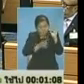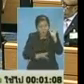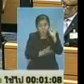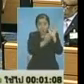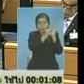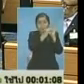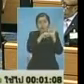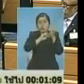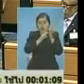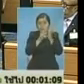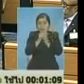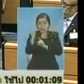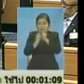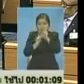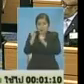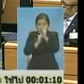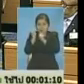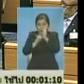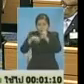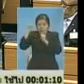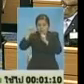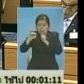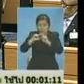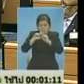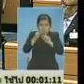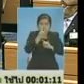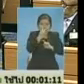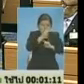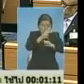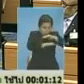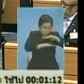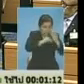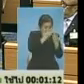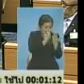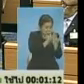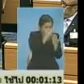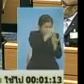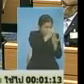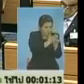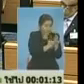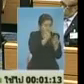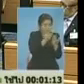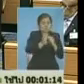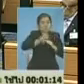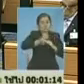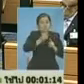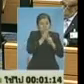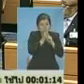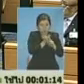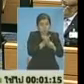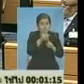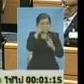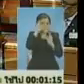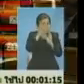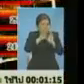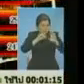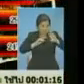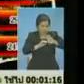าผมก็ไปดูเอกสารประกวดราคาครับก็เป็นความจริงอย่างนั้นครับเชิญดูชาร์ตแรก